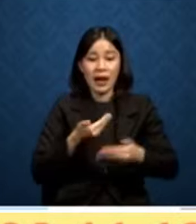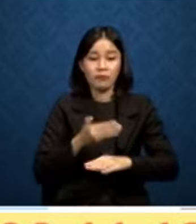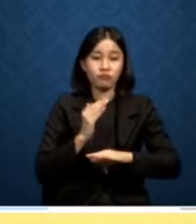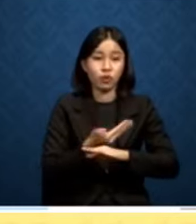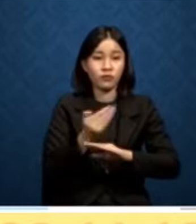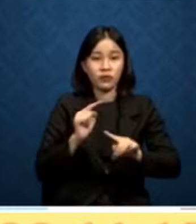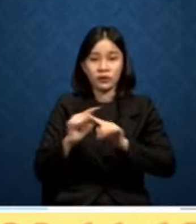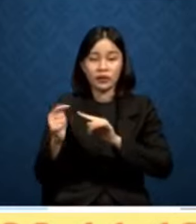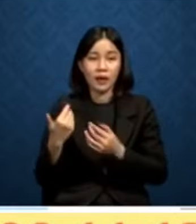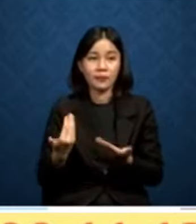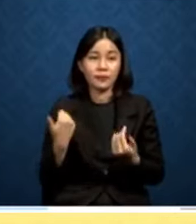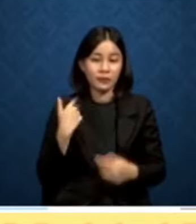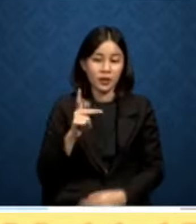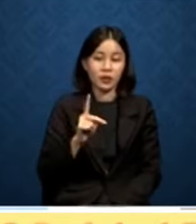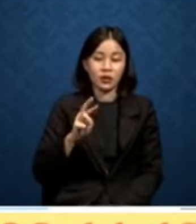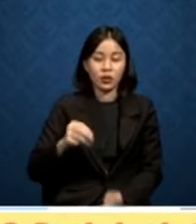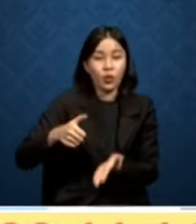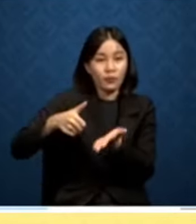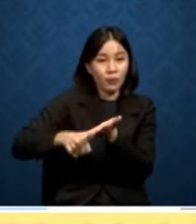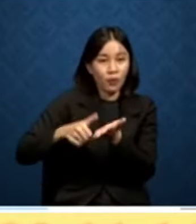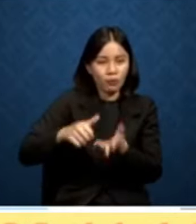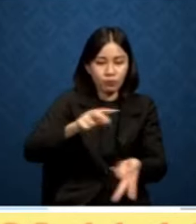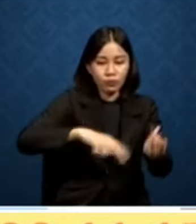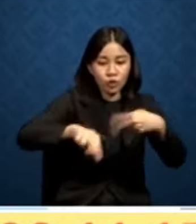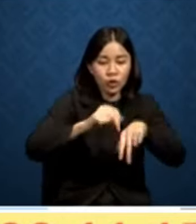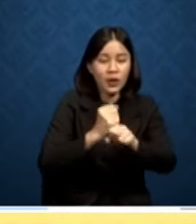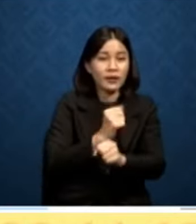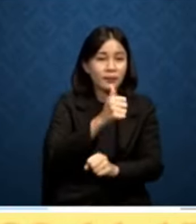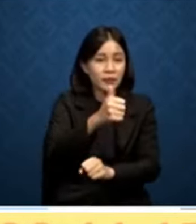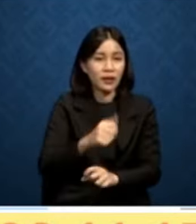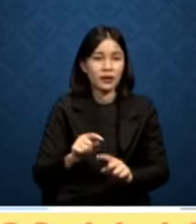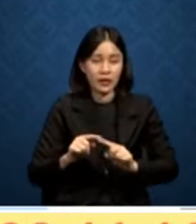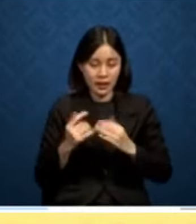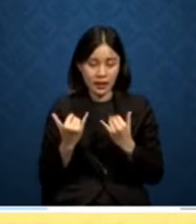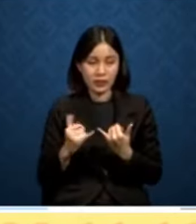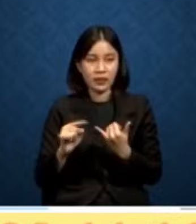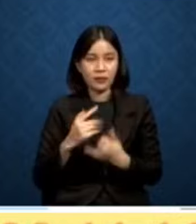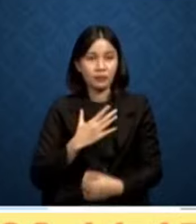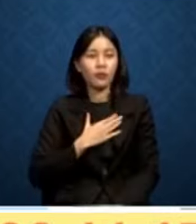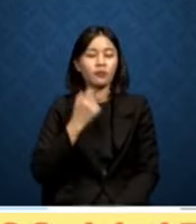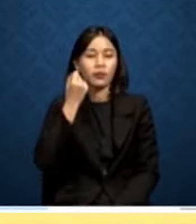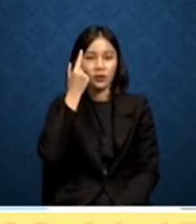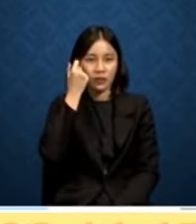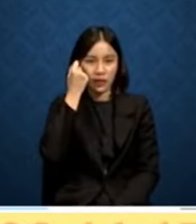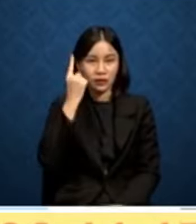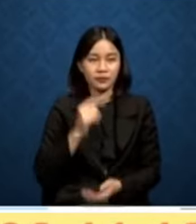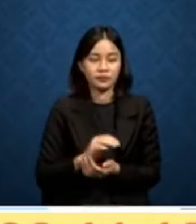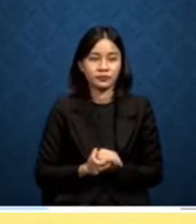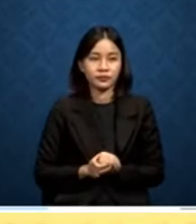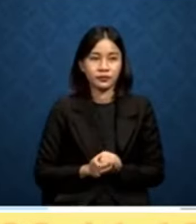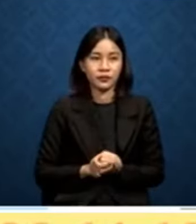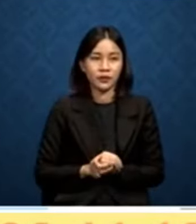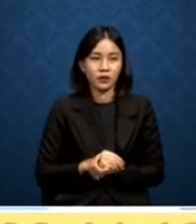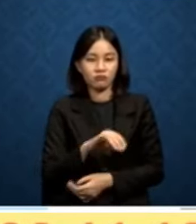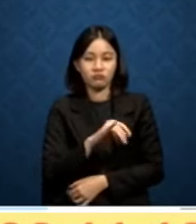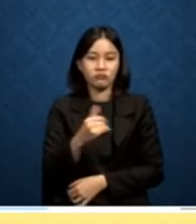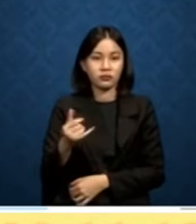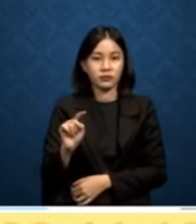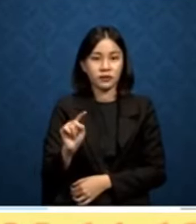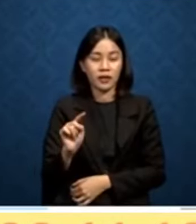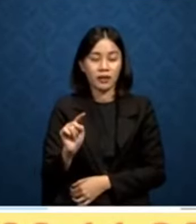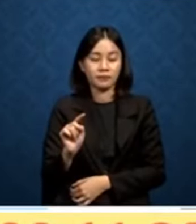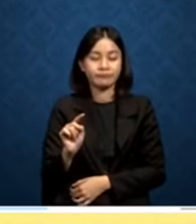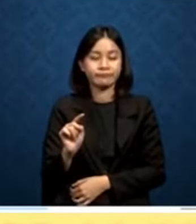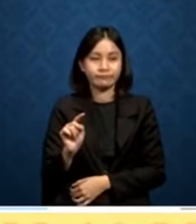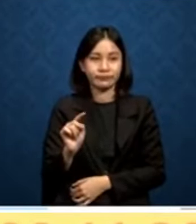ยัมีสัมพกรเนี่ยเข้าไปตัวเช็ได้เลยนะครับอัี้ผมเข้ใจแะว่าเราอาจจะไม่สามารถเข้า